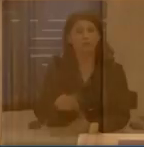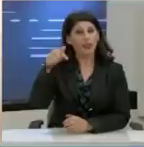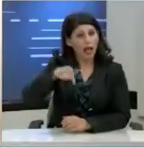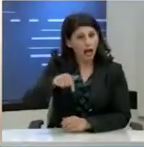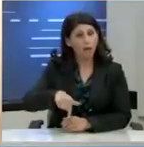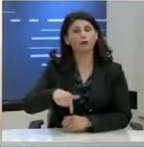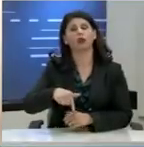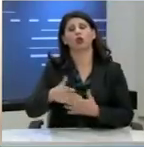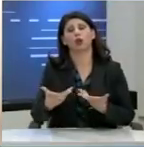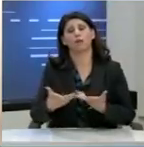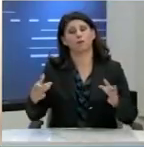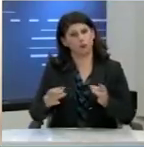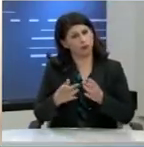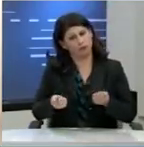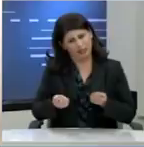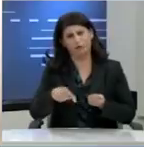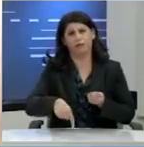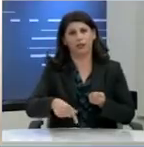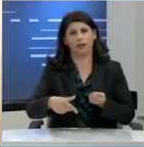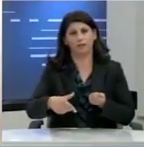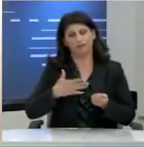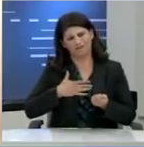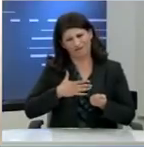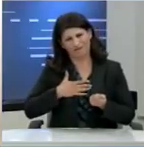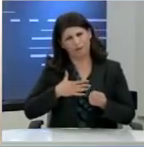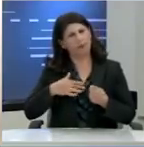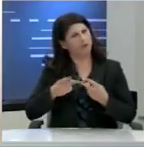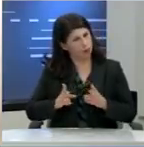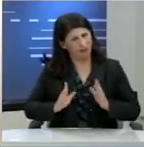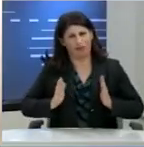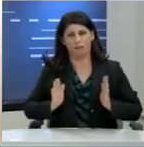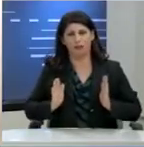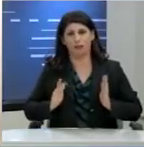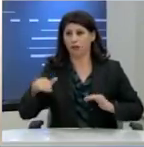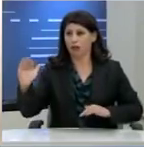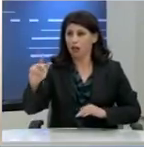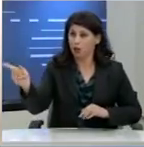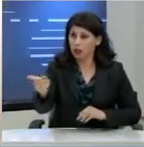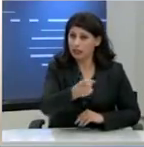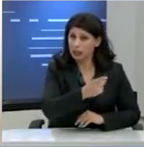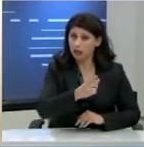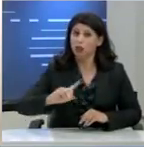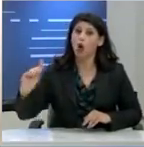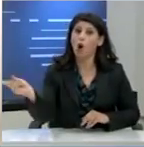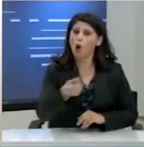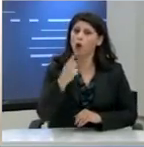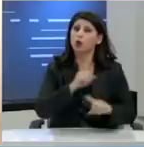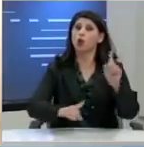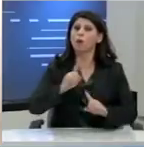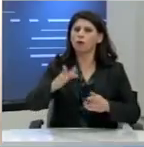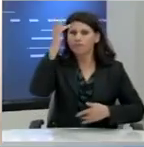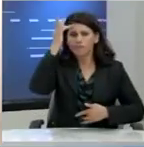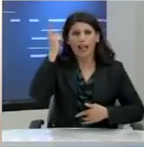επιτρέψετε, θα ήθελα να καλέσω και εσάς και όλους, τουλάχιστον όσους και όσοι συνειδητοποιούν τους κινδύνους,